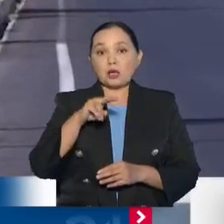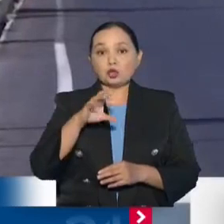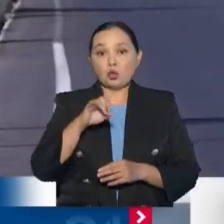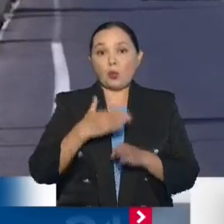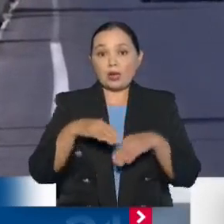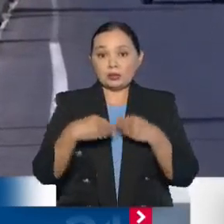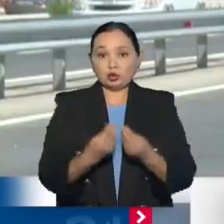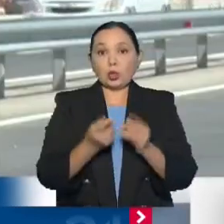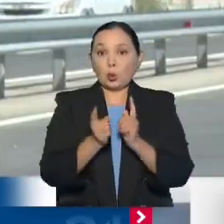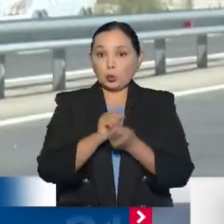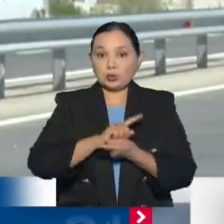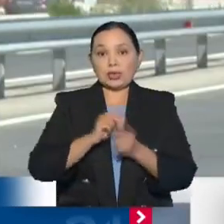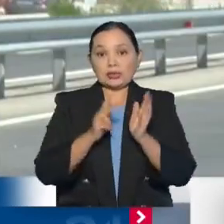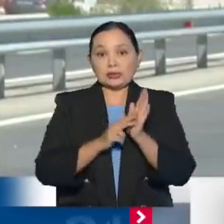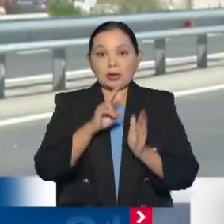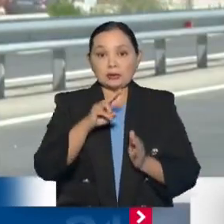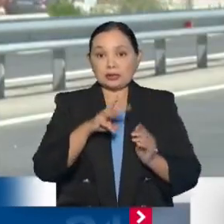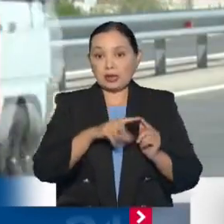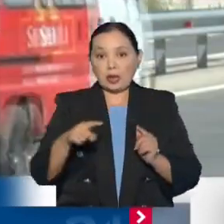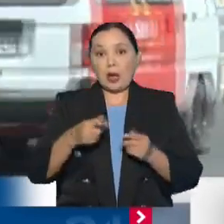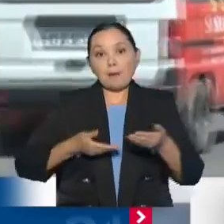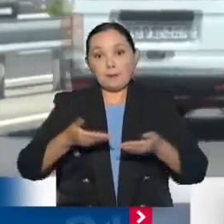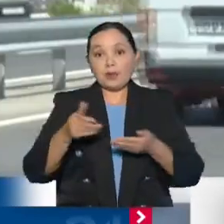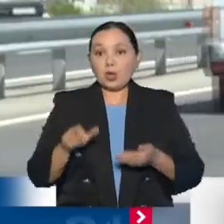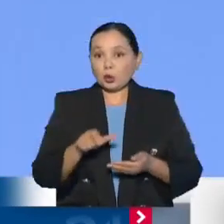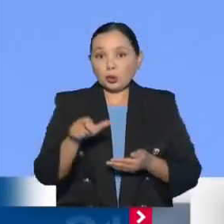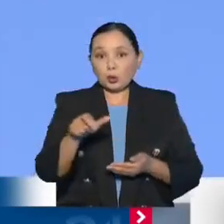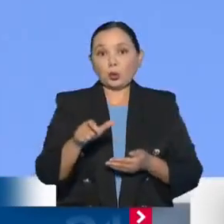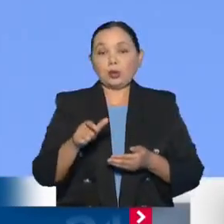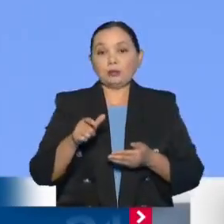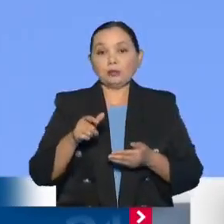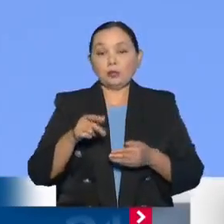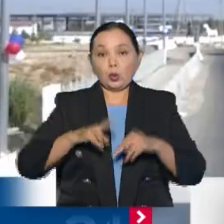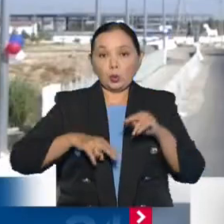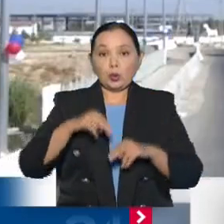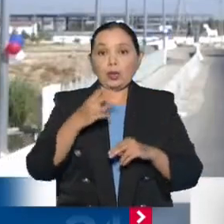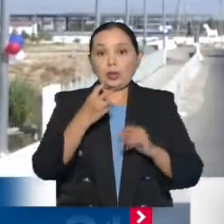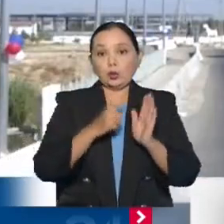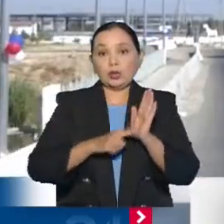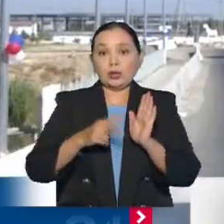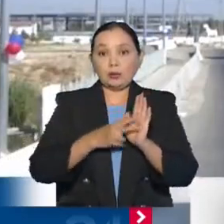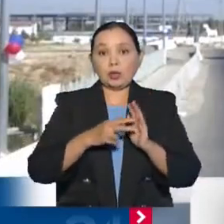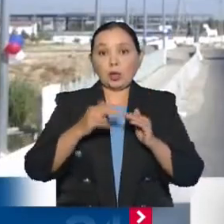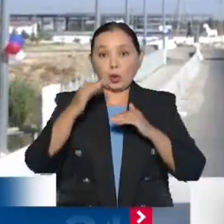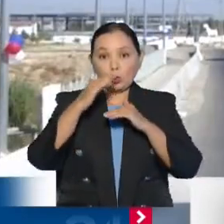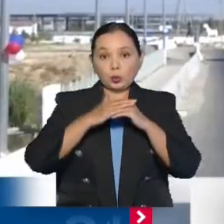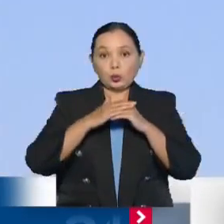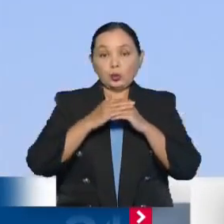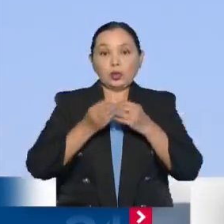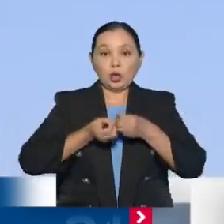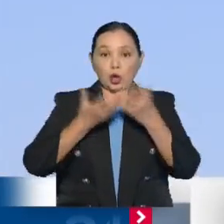tasmaliga o'zgartirildi. 8 kilometr piyodalar yo'lagi, veloyo'l qurildi. 278ta tungi yoritish chiroqlari